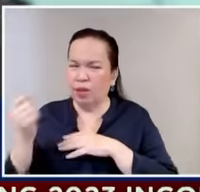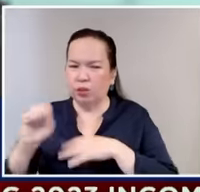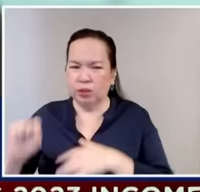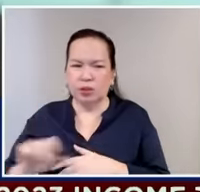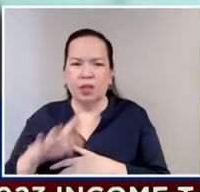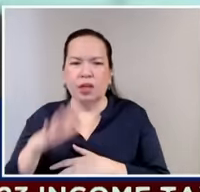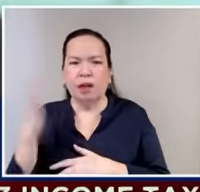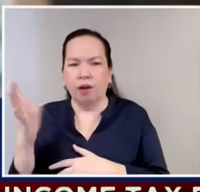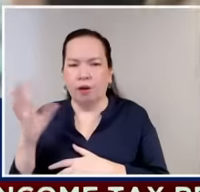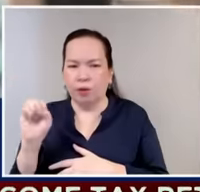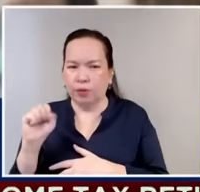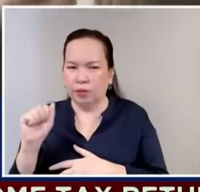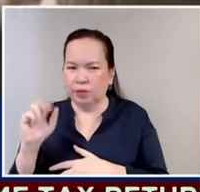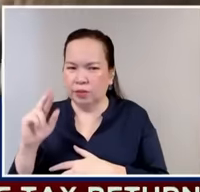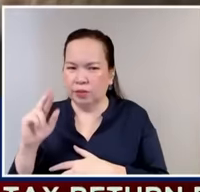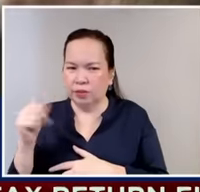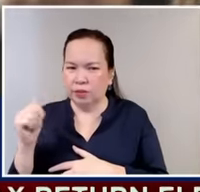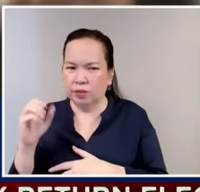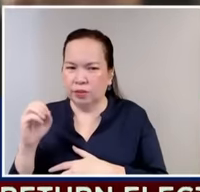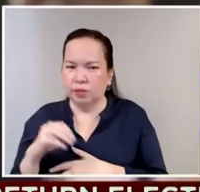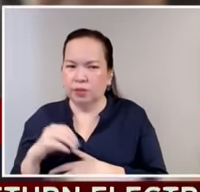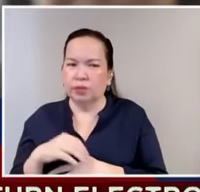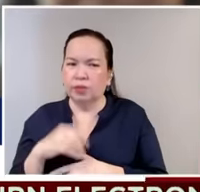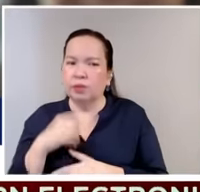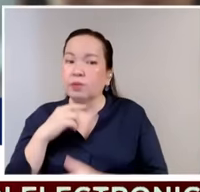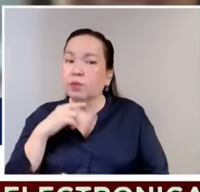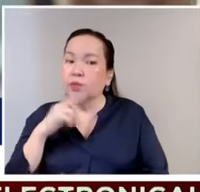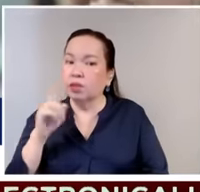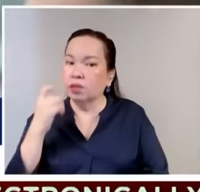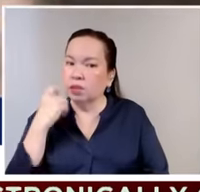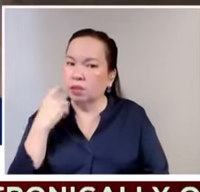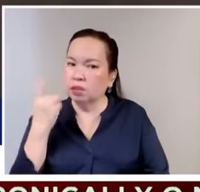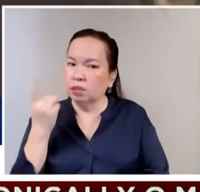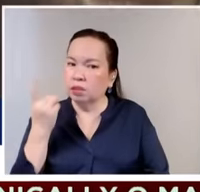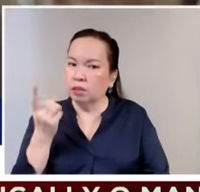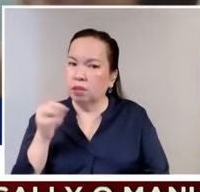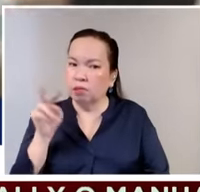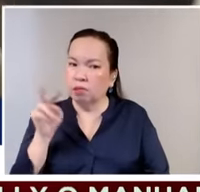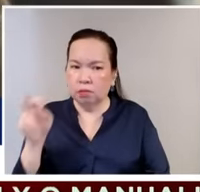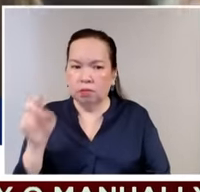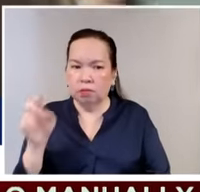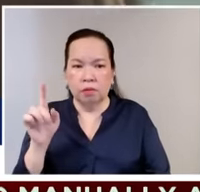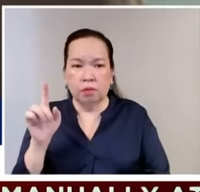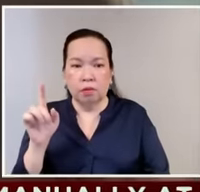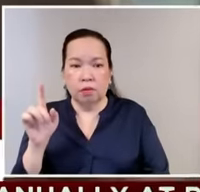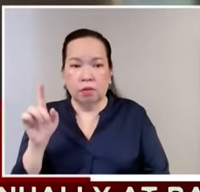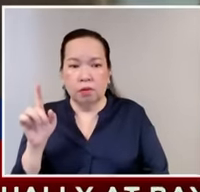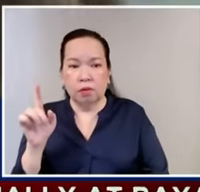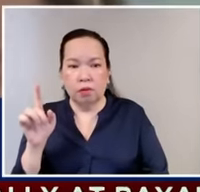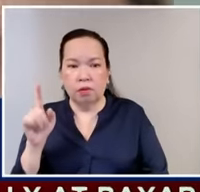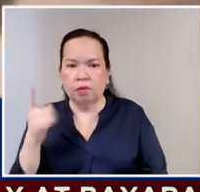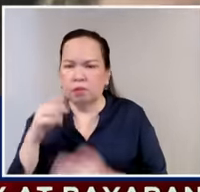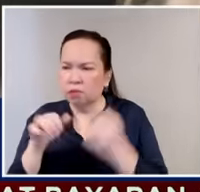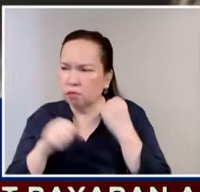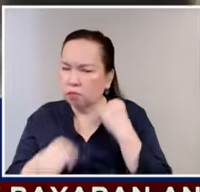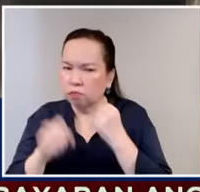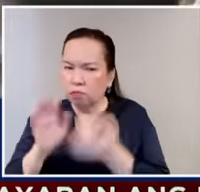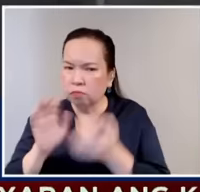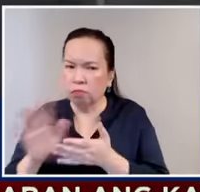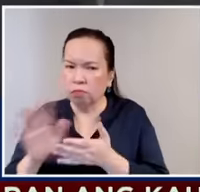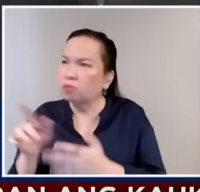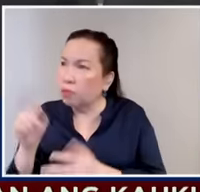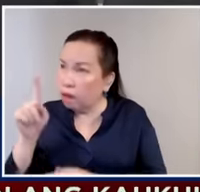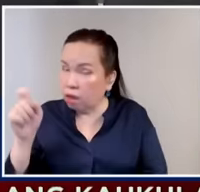init, walang aircon. Kaya ngayong isang kanina, parang yung tagalinis, sabi ko, man, naka-off pa po yung aircon